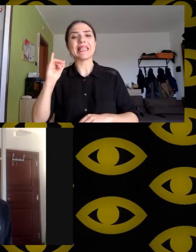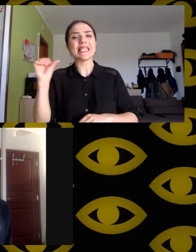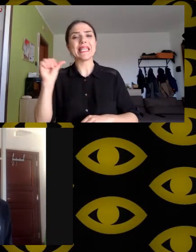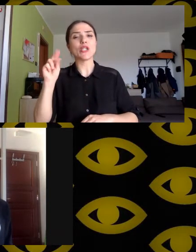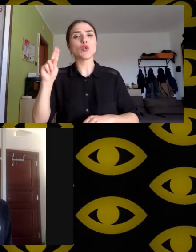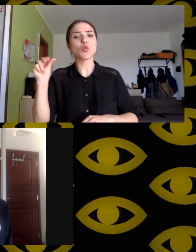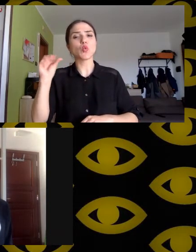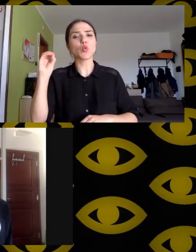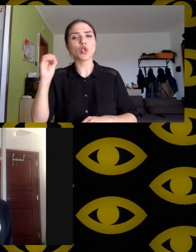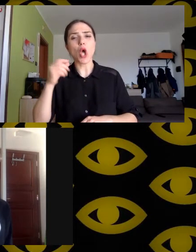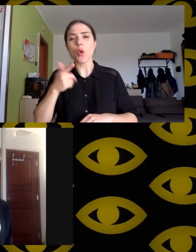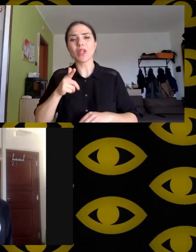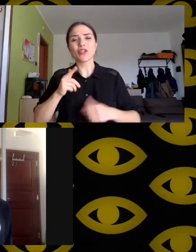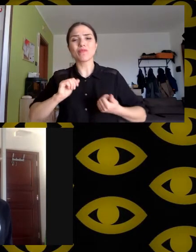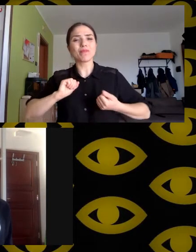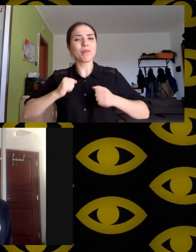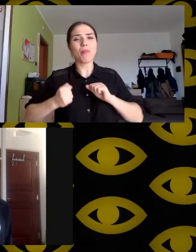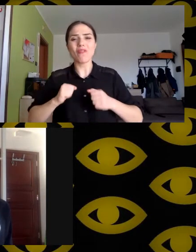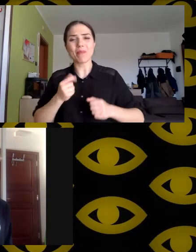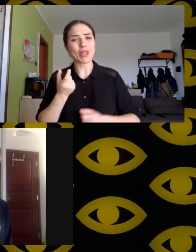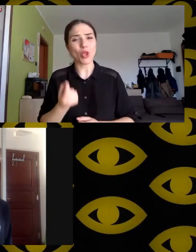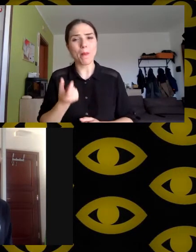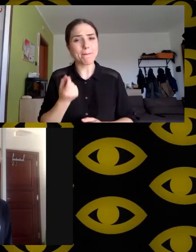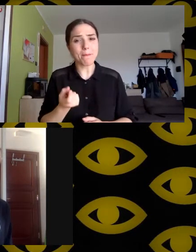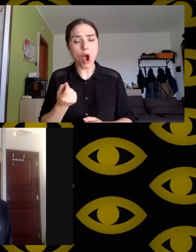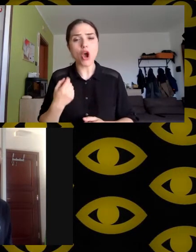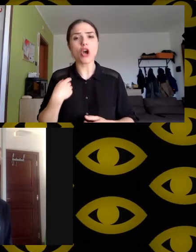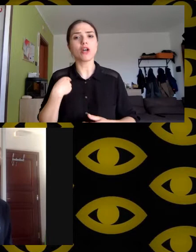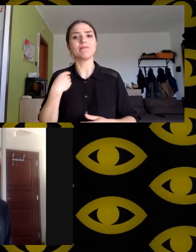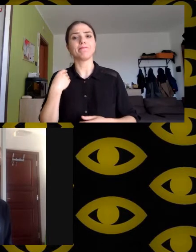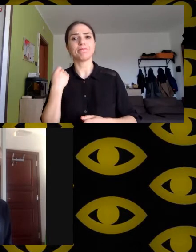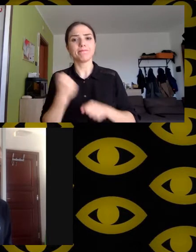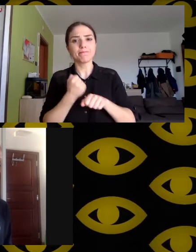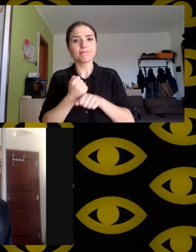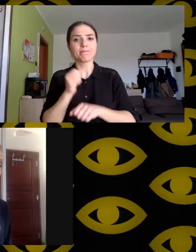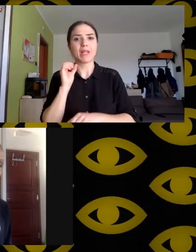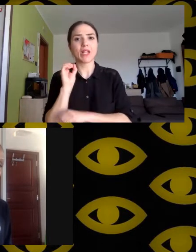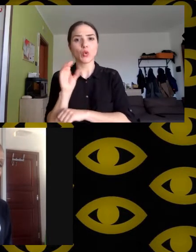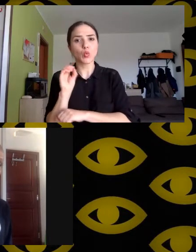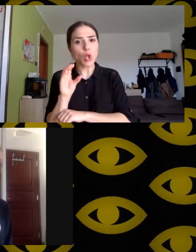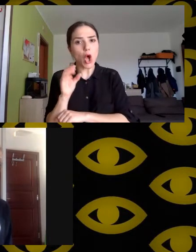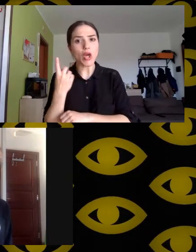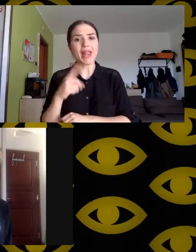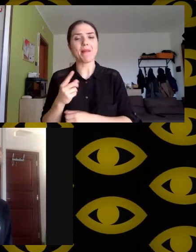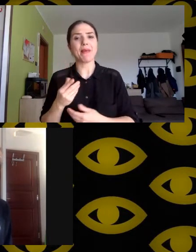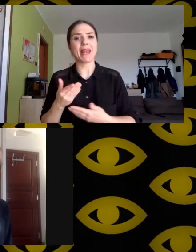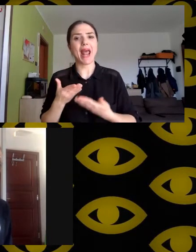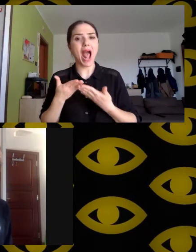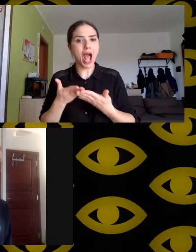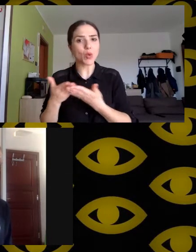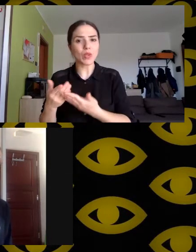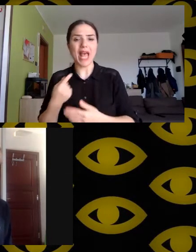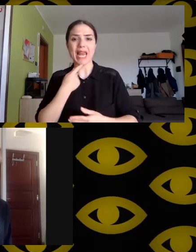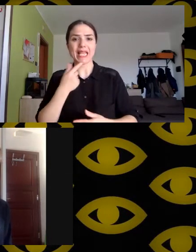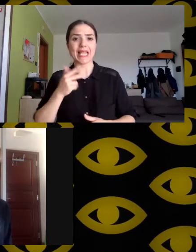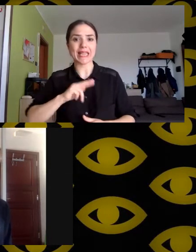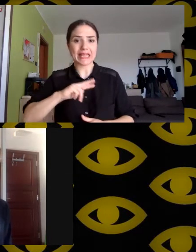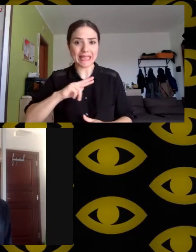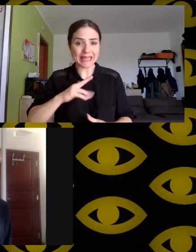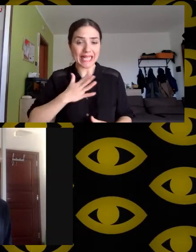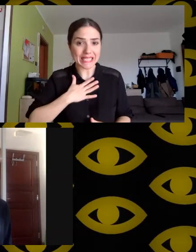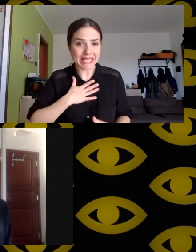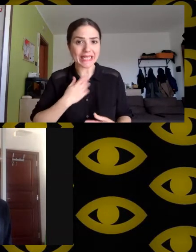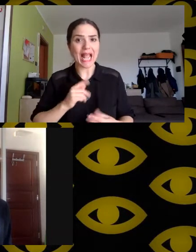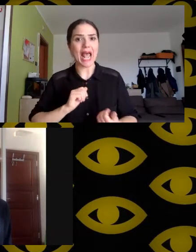stiamo lavorando a dei tutorial che presto divulgheremo e sarete sicuramente, ci aiuteremo a vicenda a divulgarli e